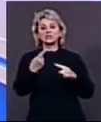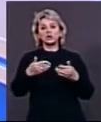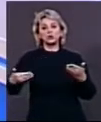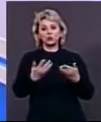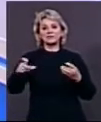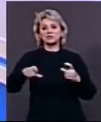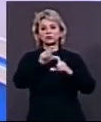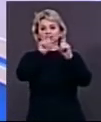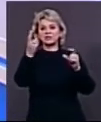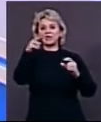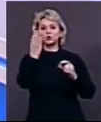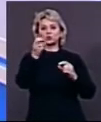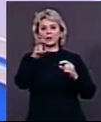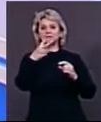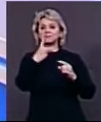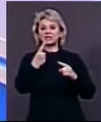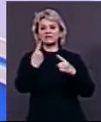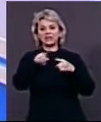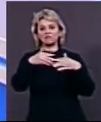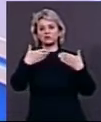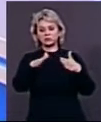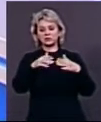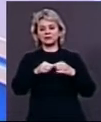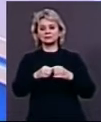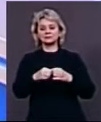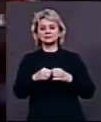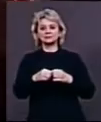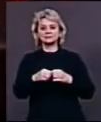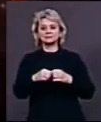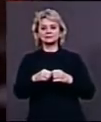Здравствуйте, это «Новости на Дону» в студии Дарья Шулик. Смотрите в этом выпуске.